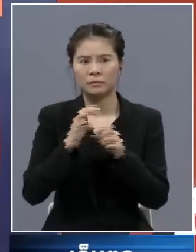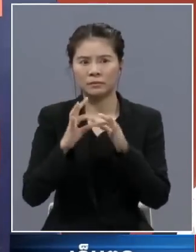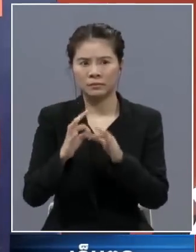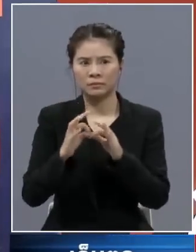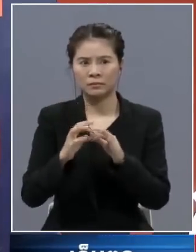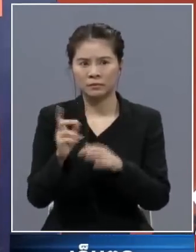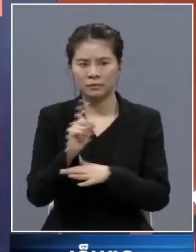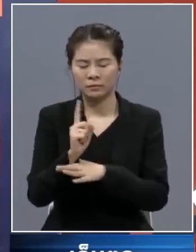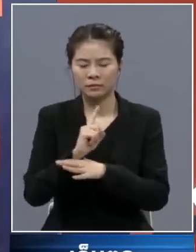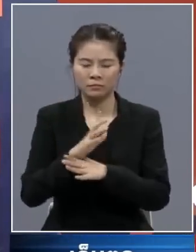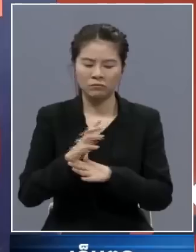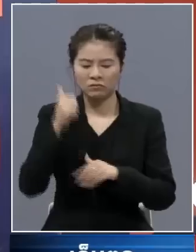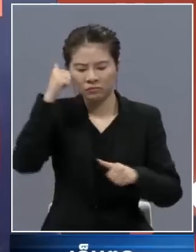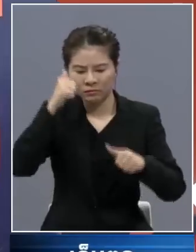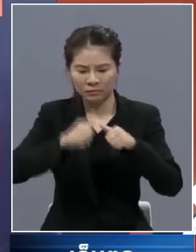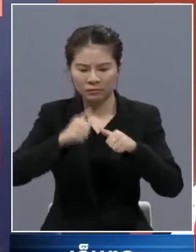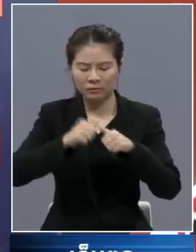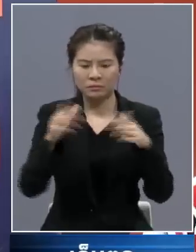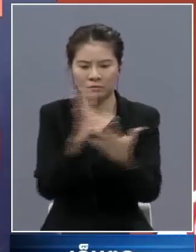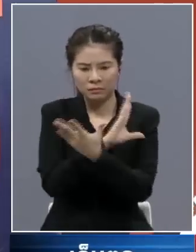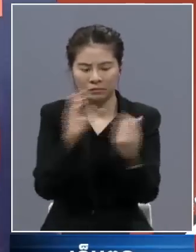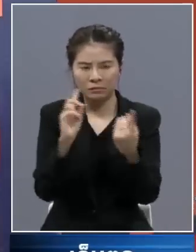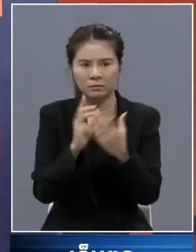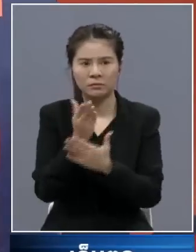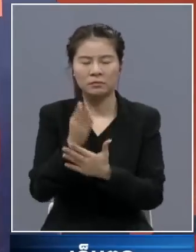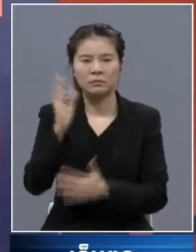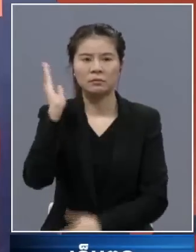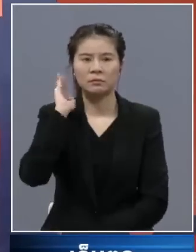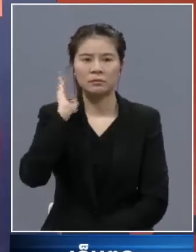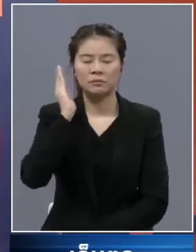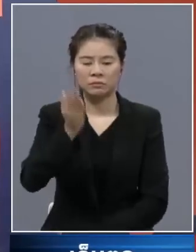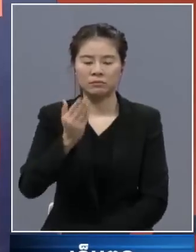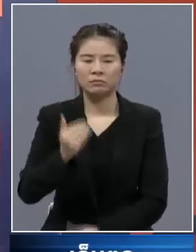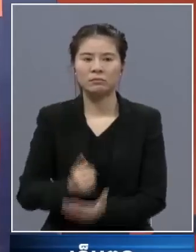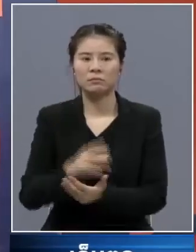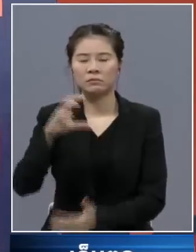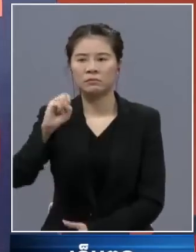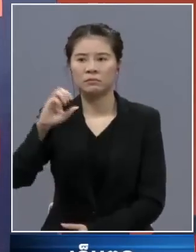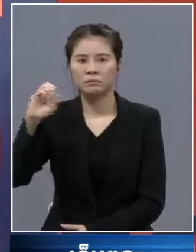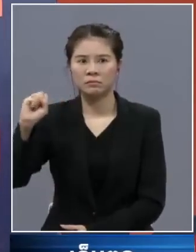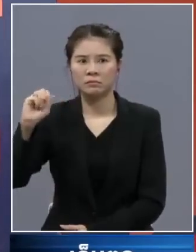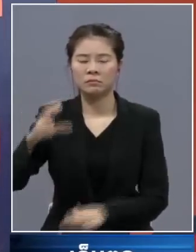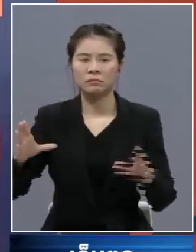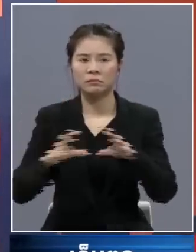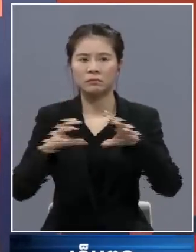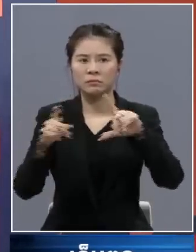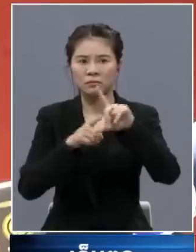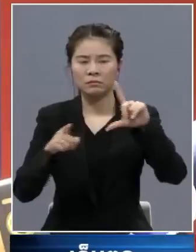สร้างการจดจำได้อย่างมากมายในสังคมคุณรังสิมันโรมเป็นว่าที่ส.ส.บัญชีรายชื่อของพรรคก้าวไ